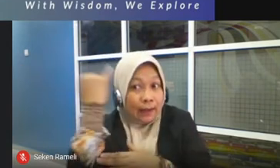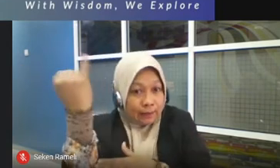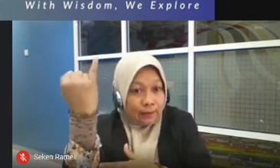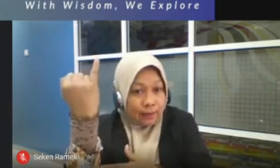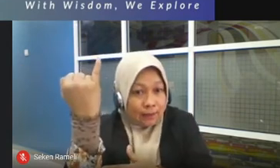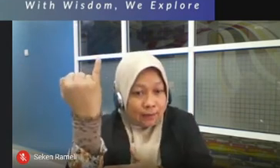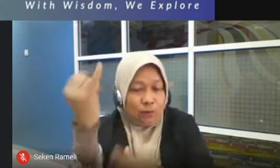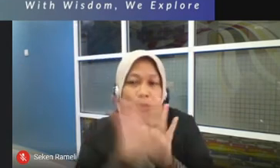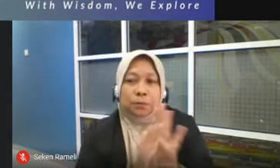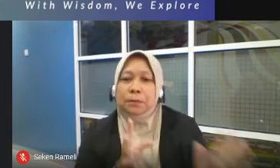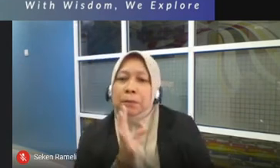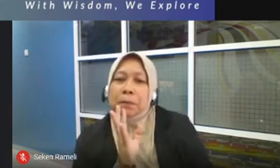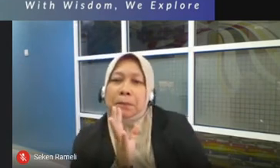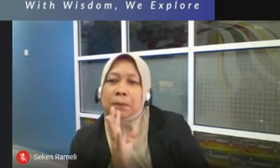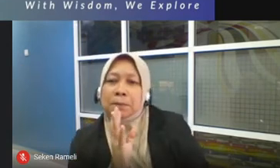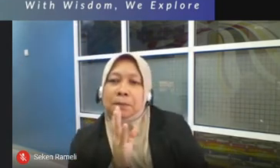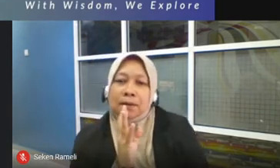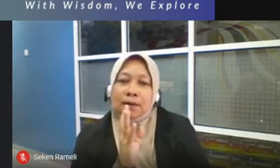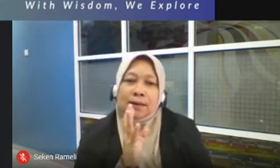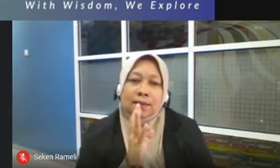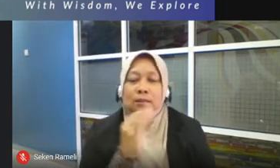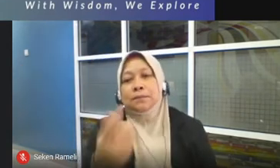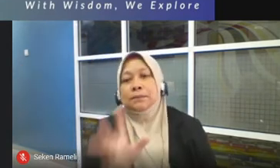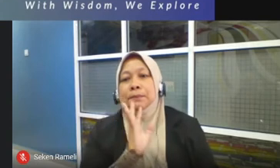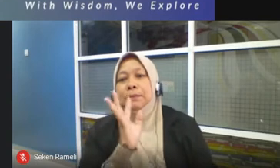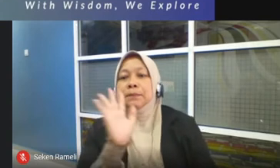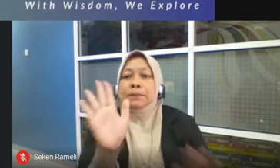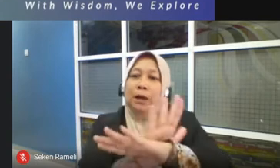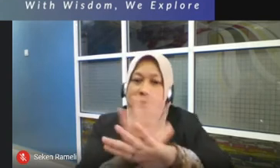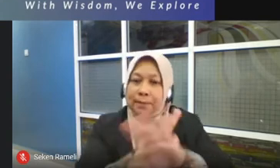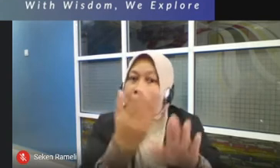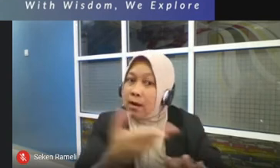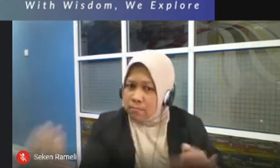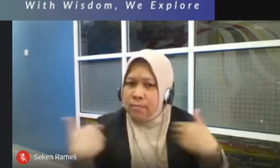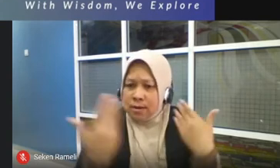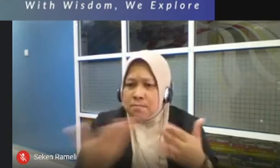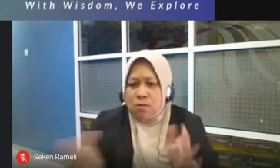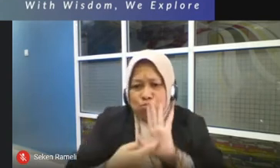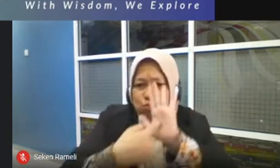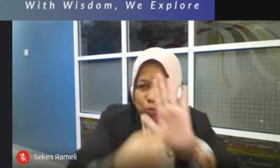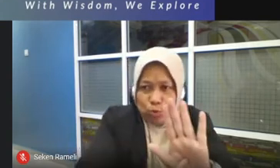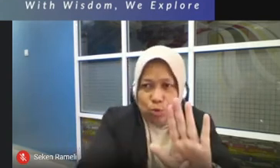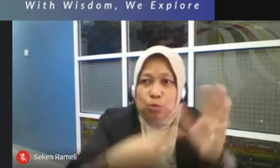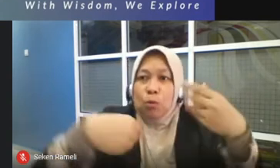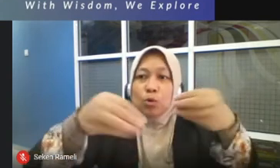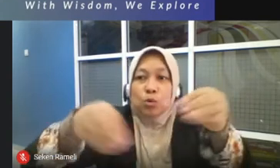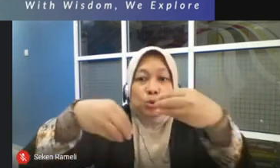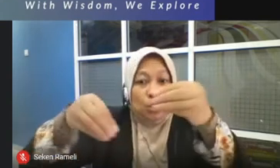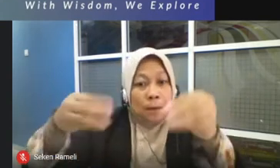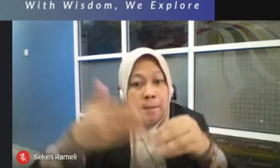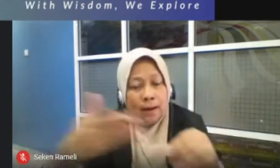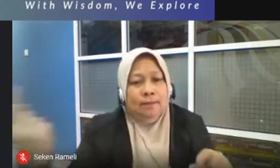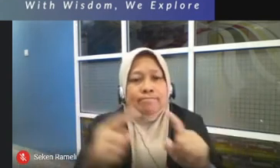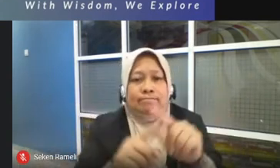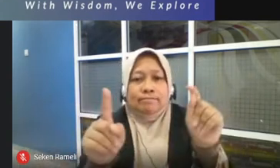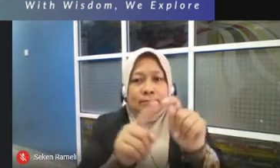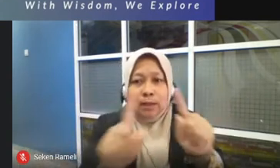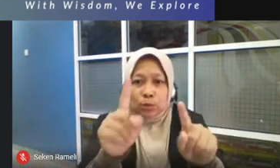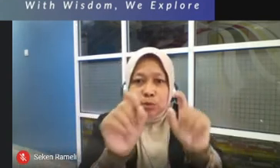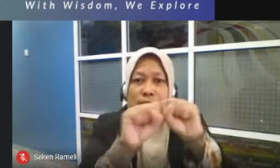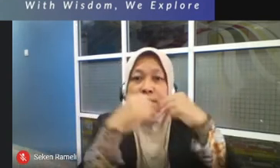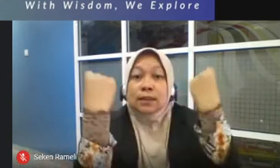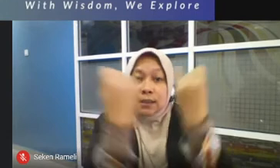contoh dalam pengucapan awam, eh, kalau dalam business pitching contohnya, kita ada produk dan kita nak pitchkan produk kita tu dengan satu company yang supaya